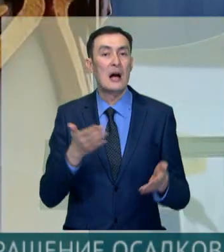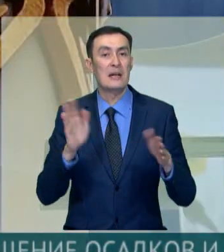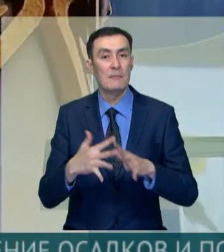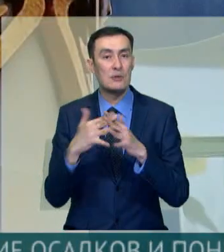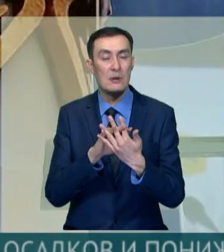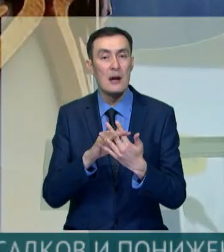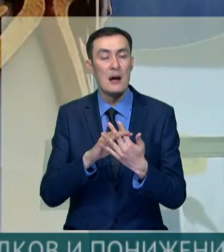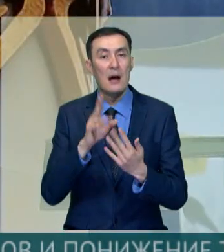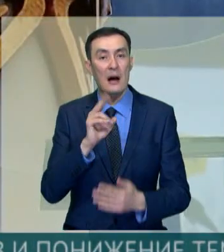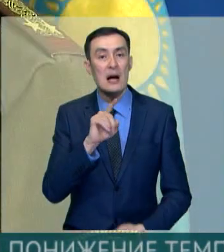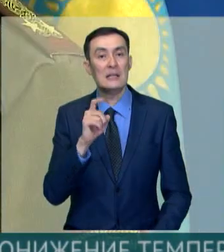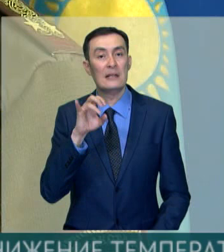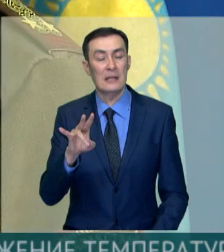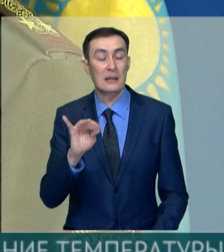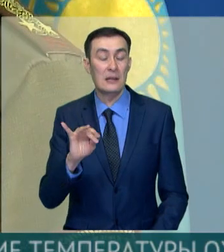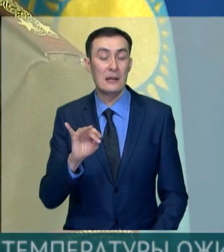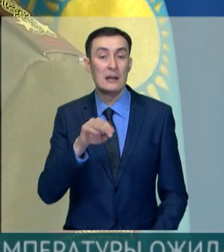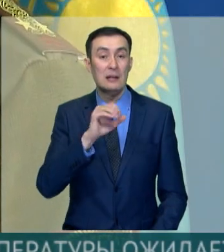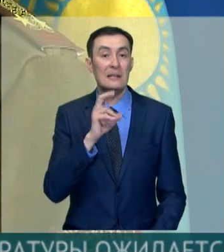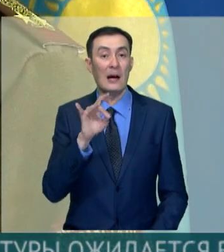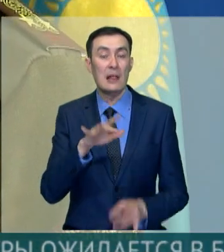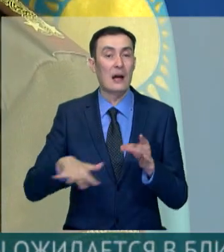поселок Казахстан и в Касталовском районе один